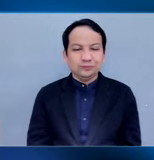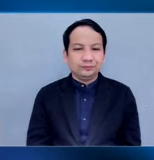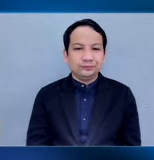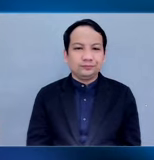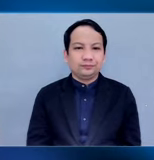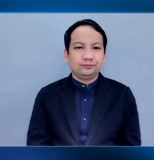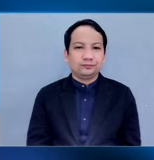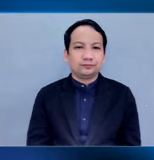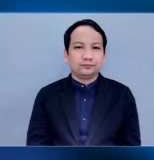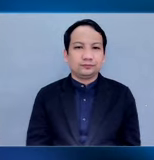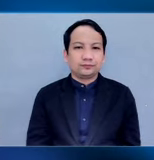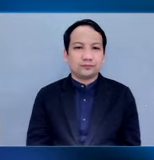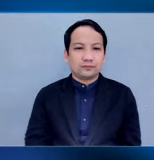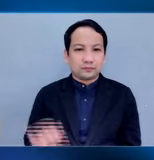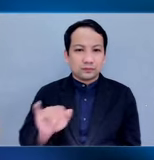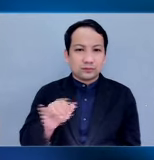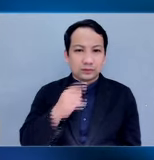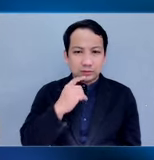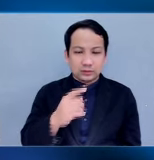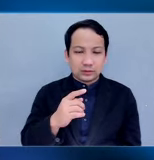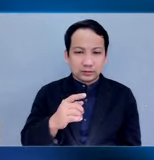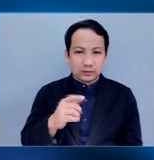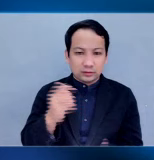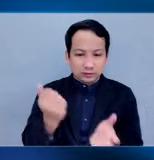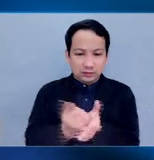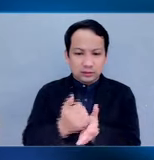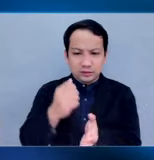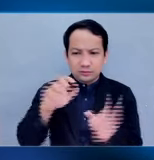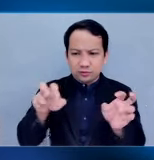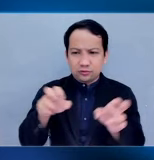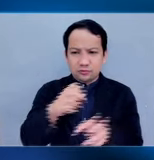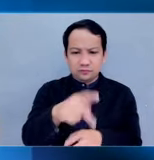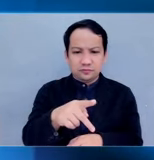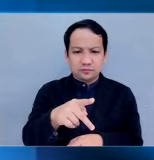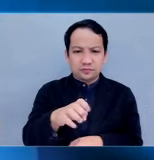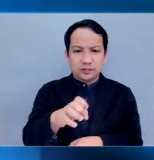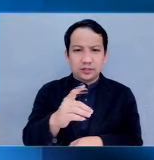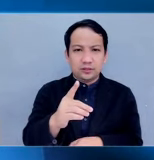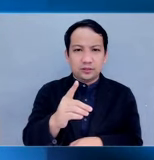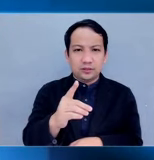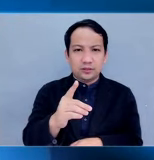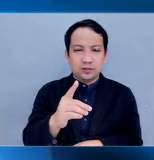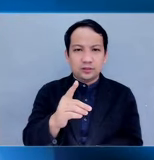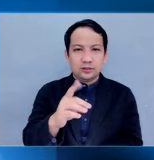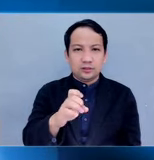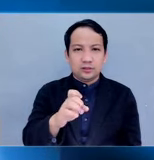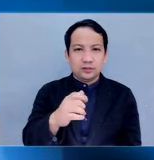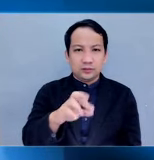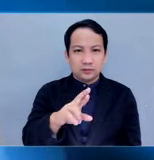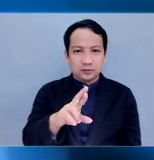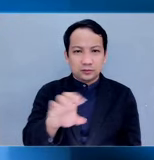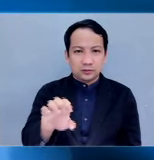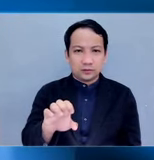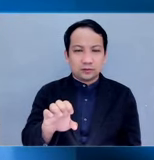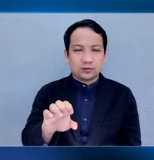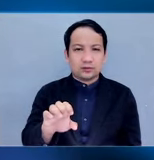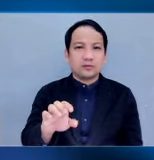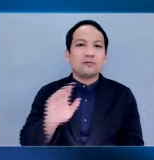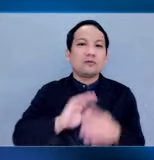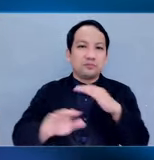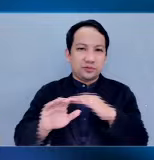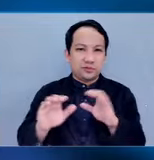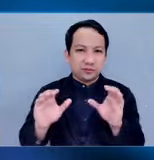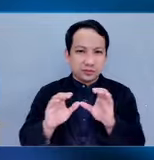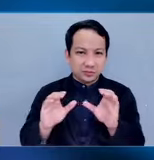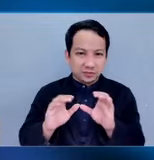pedigree po kasi is like a certification for... Ito yung sample. Ayan. Yes, ito yung sample. Parang birth certificate. So if